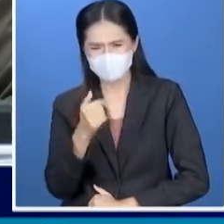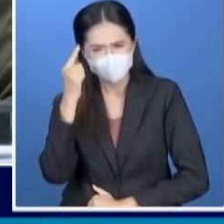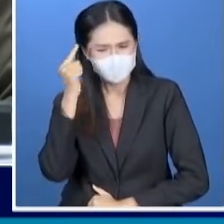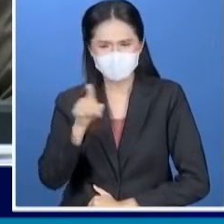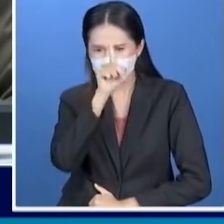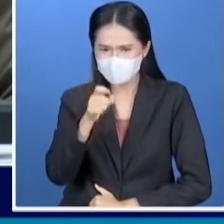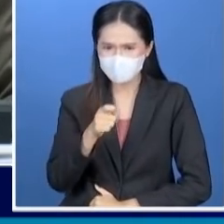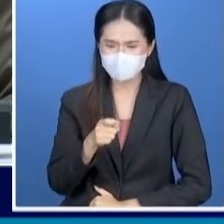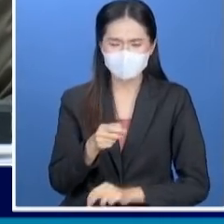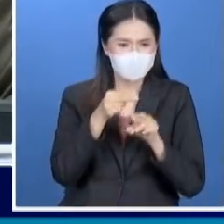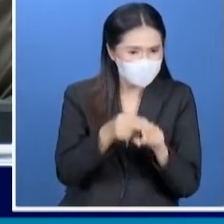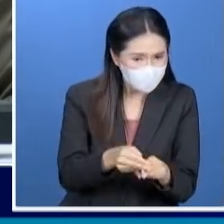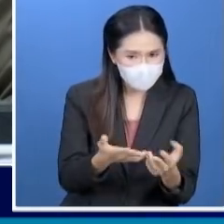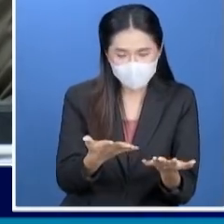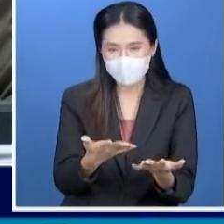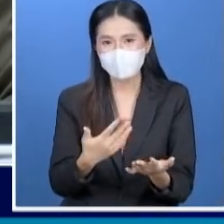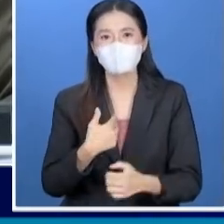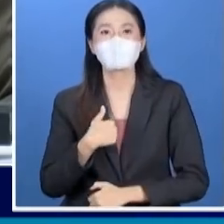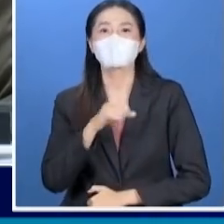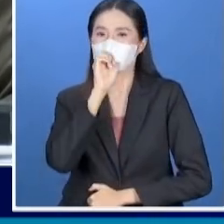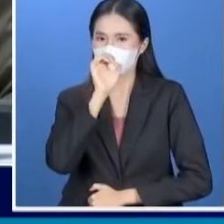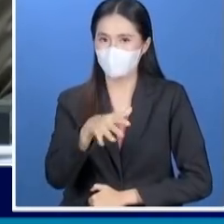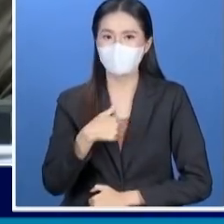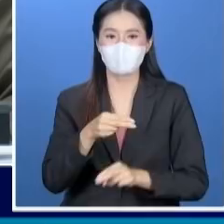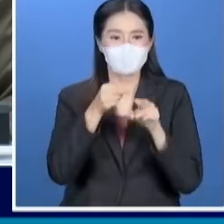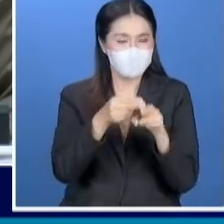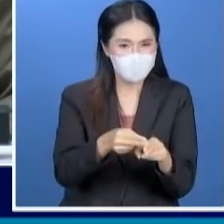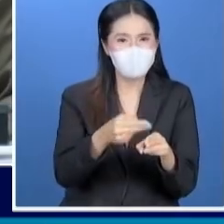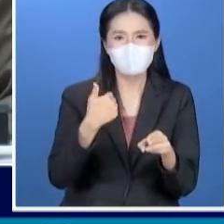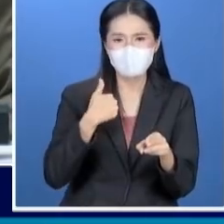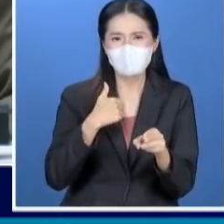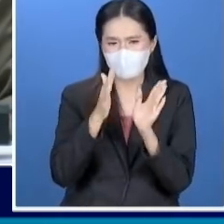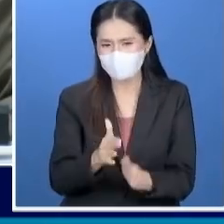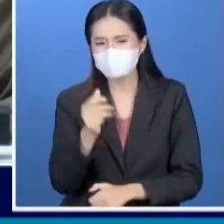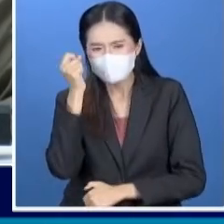าเอ๊ะเป็นอุบัติเหตุไหมผมยืนยันนะฮะอุบัติเหตุอาจจะหลายคน